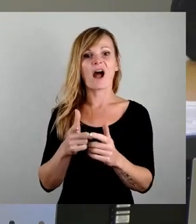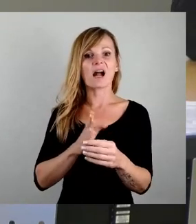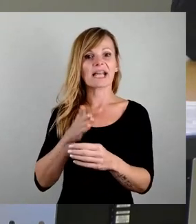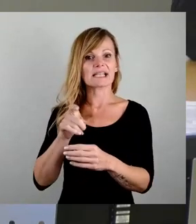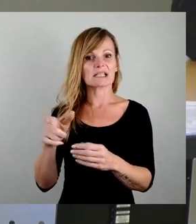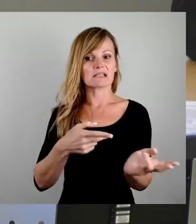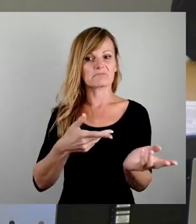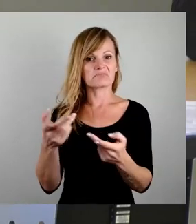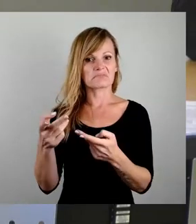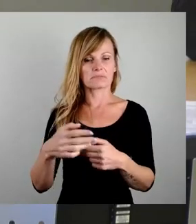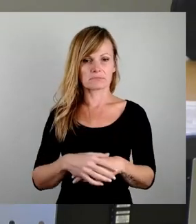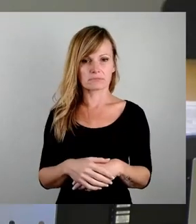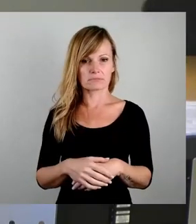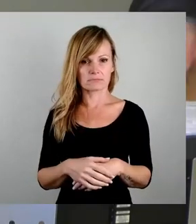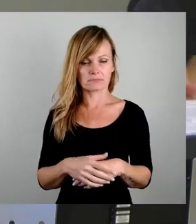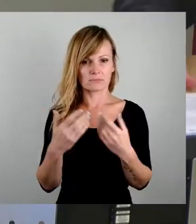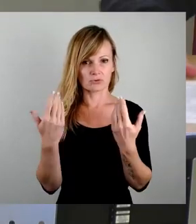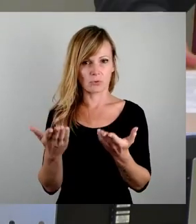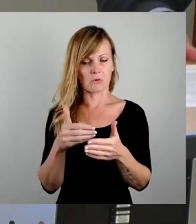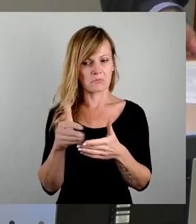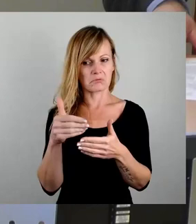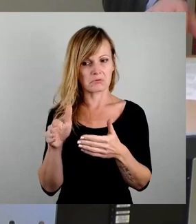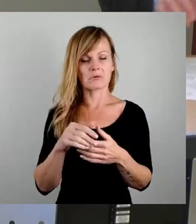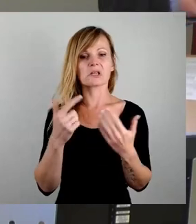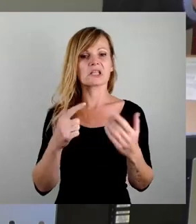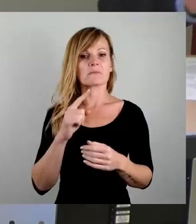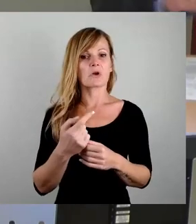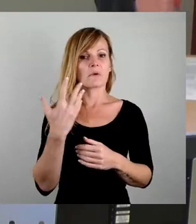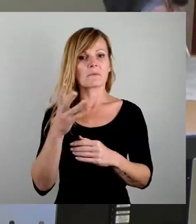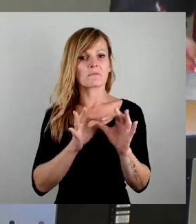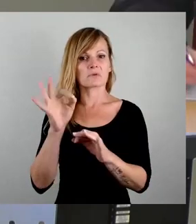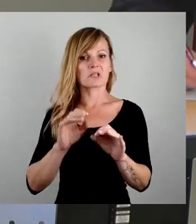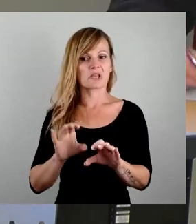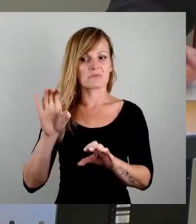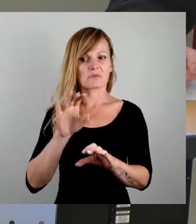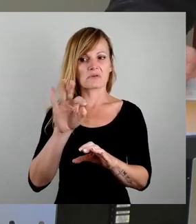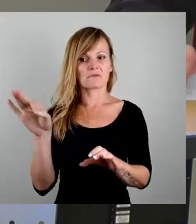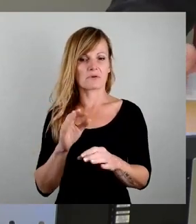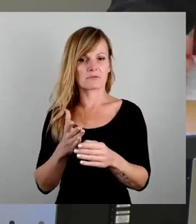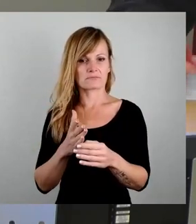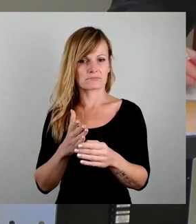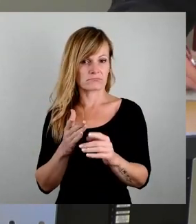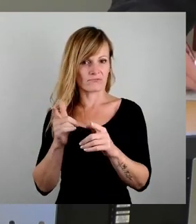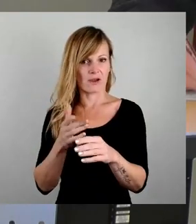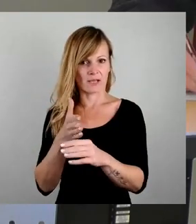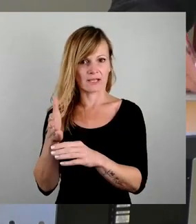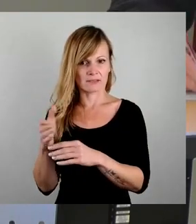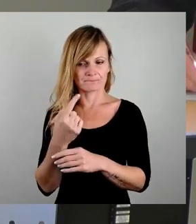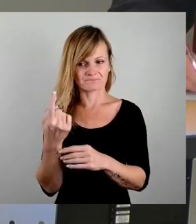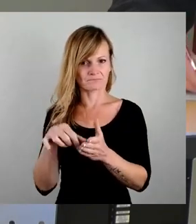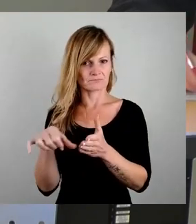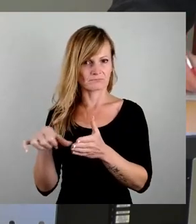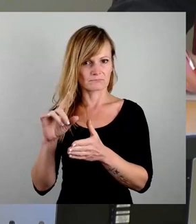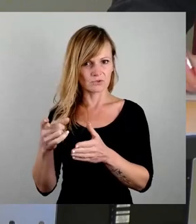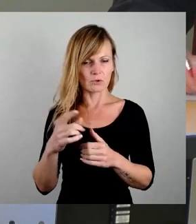Dieses Problem weiterzuwälzen und es mit 7,5% Fahrpreiserhöhung ab nächsten Jahr zu beantworten.